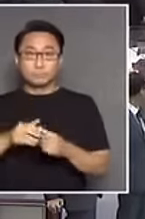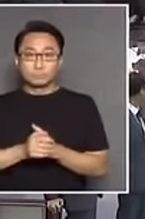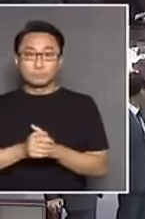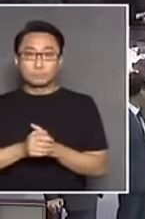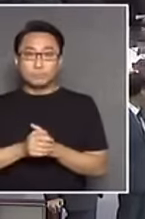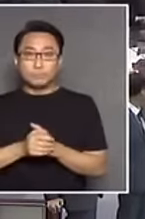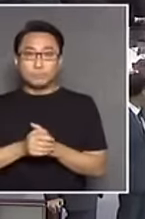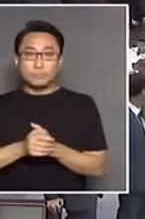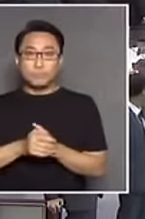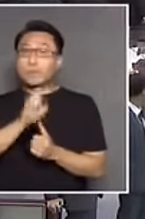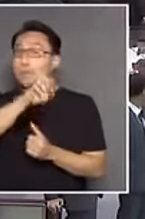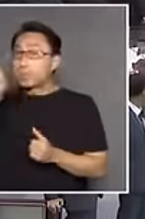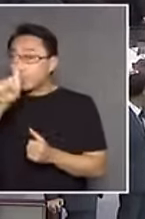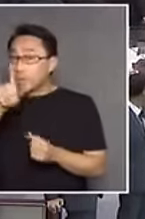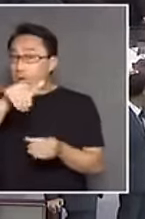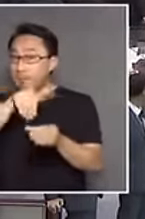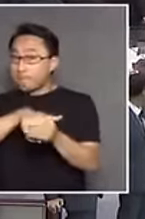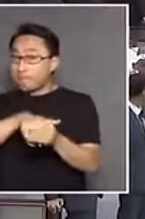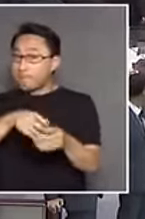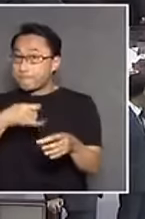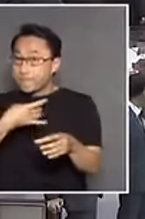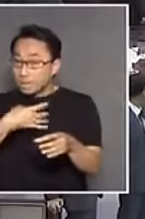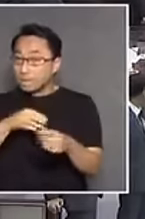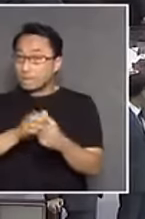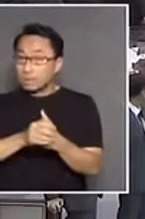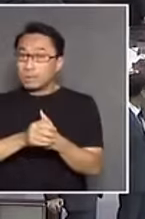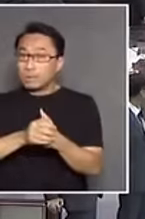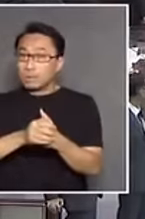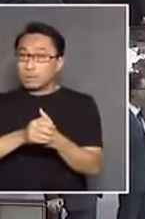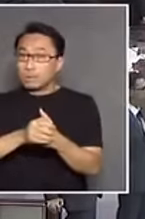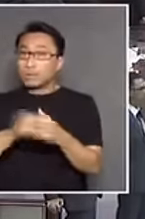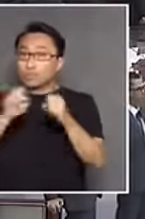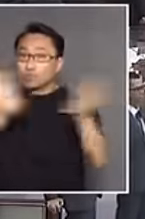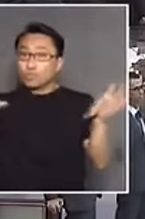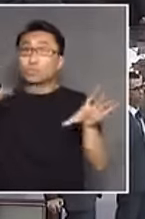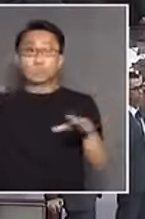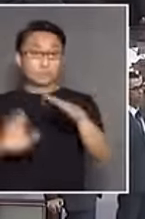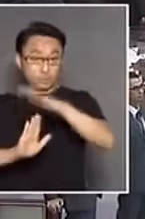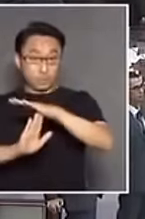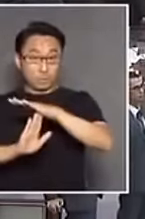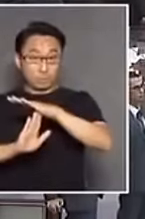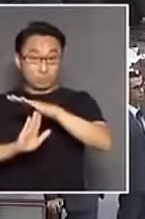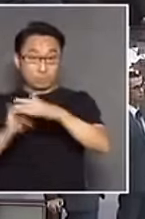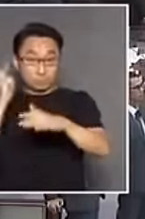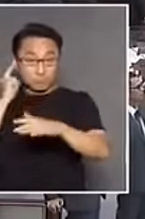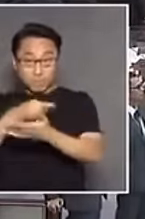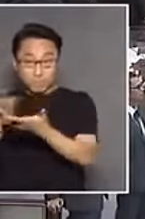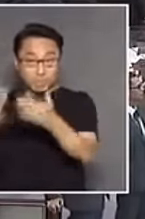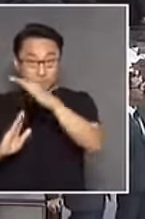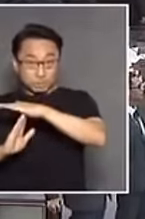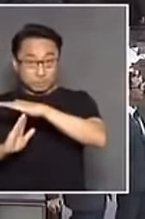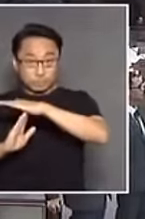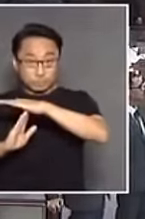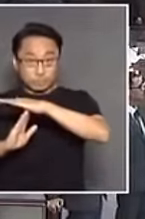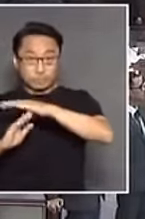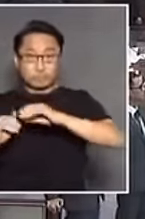係問下邊個未投票嘅咧，我就決宣布結束噶啦，好唔好？好。